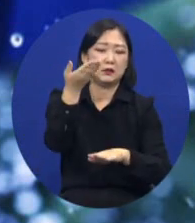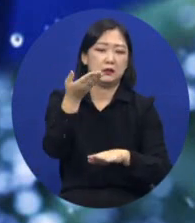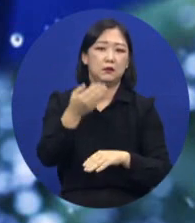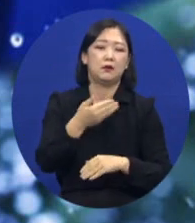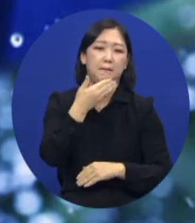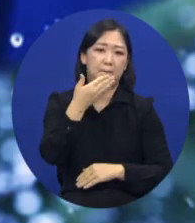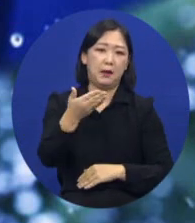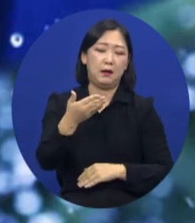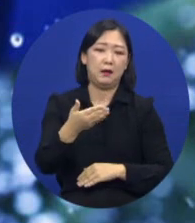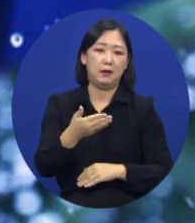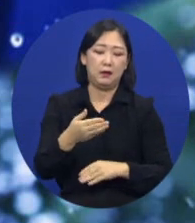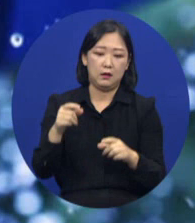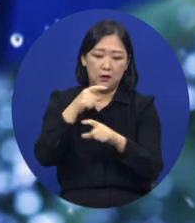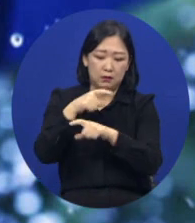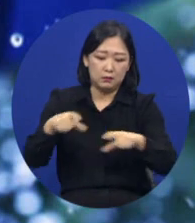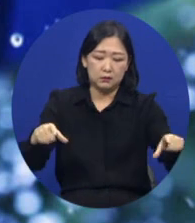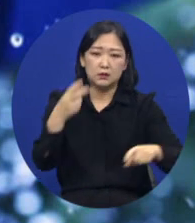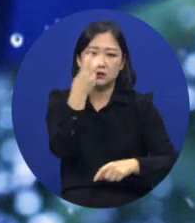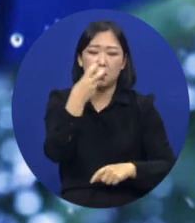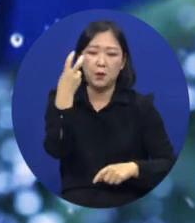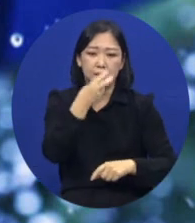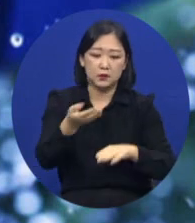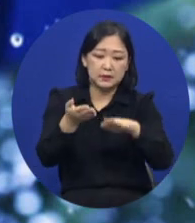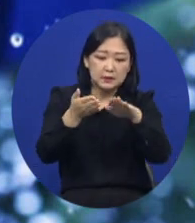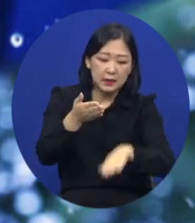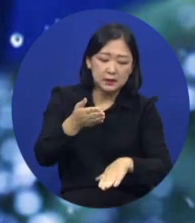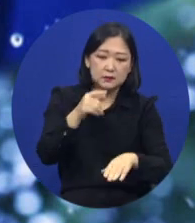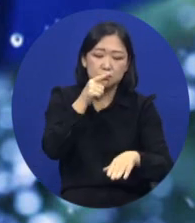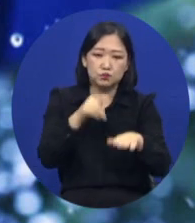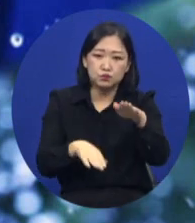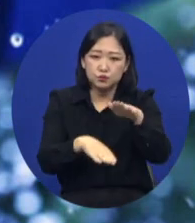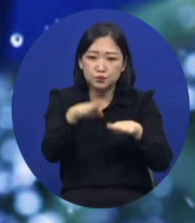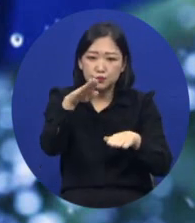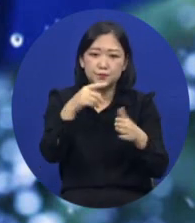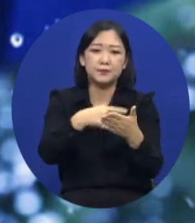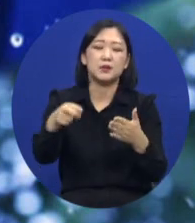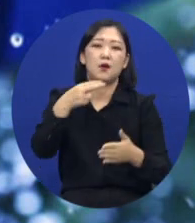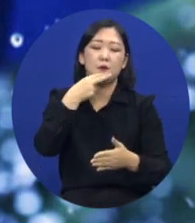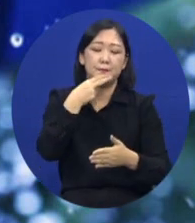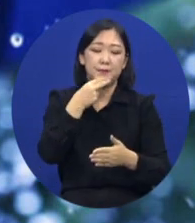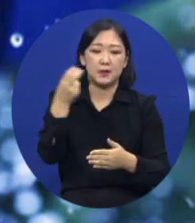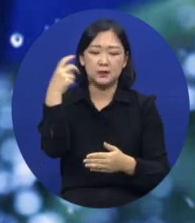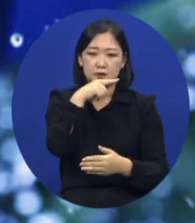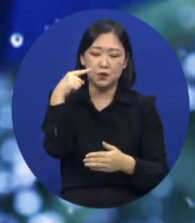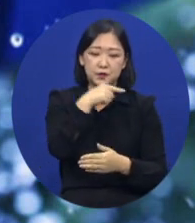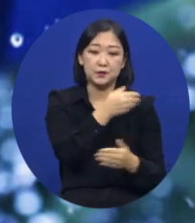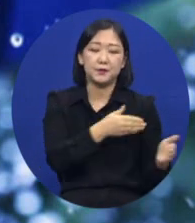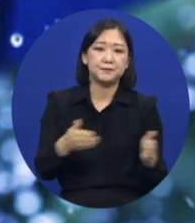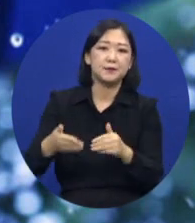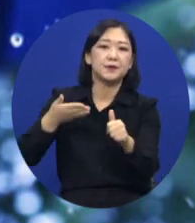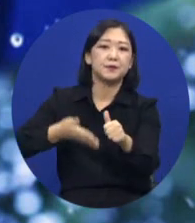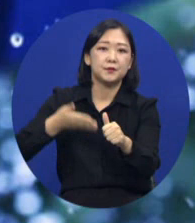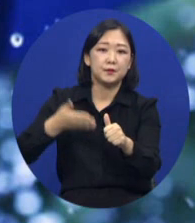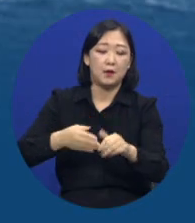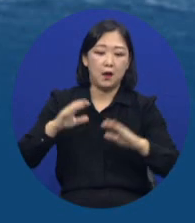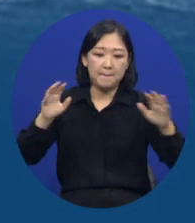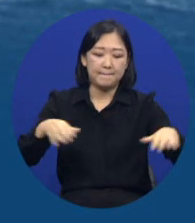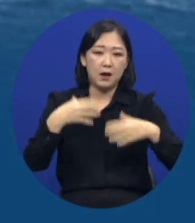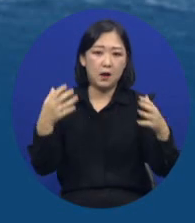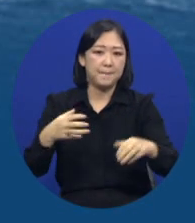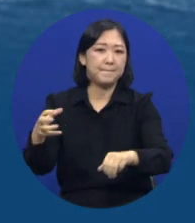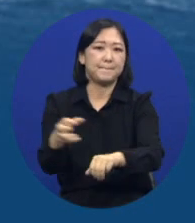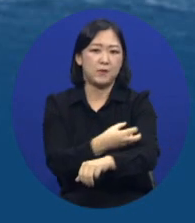가능성이 있는데요. 배수로 점검 등 저지대에서는 침수 피해 없도록 철저히 대비해 주셔야겠습니다. 바람도